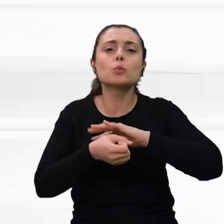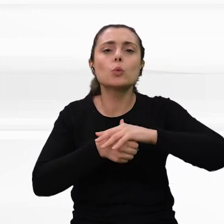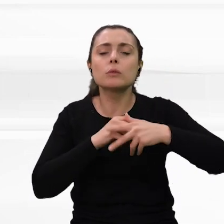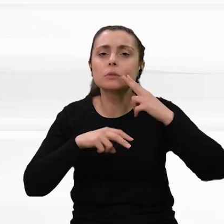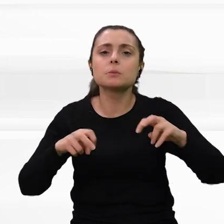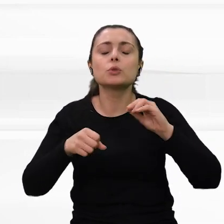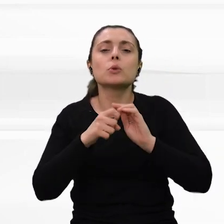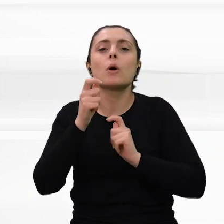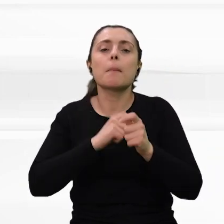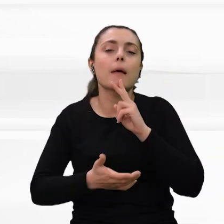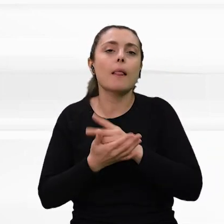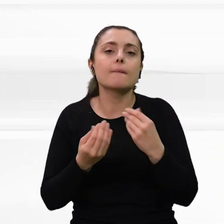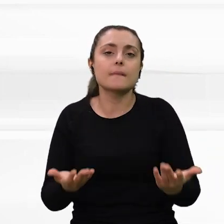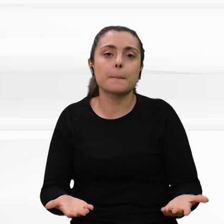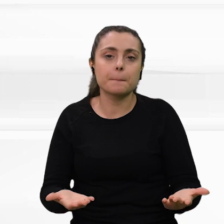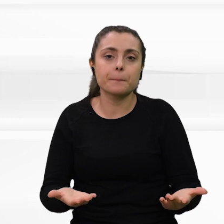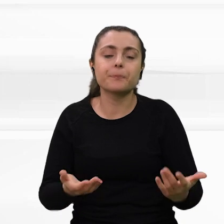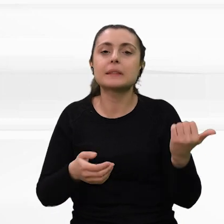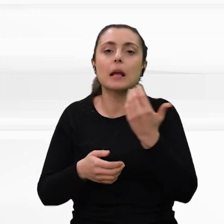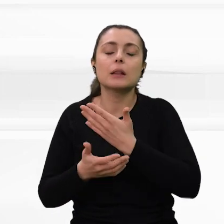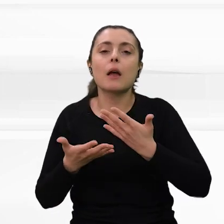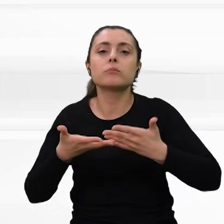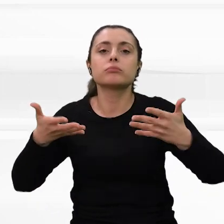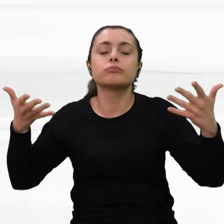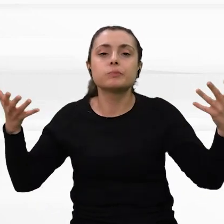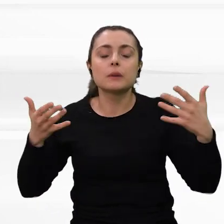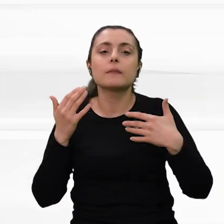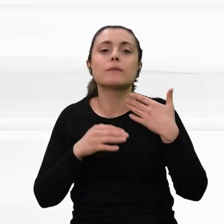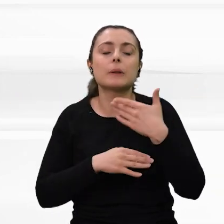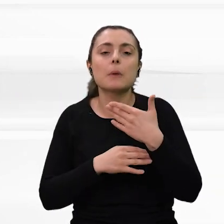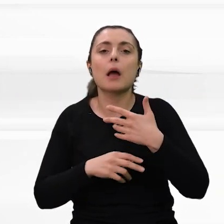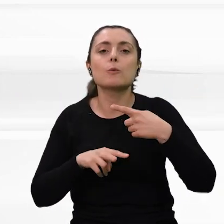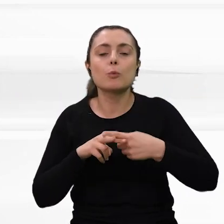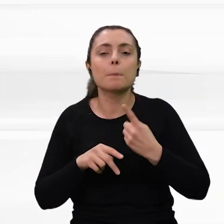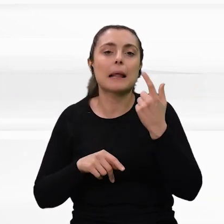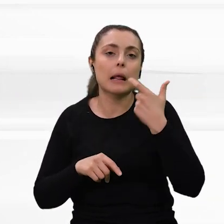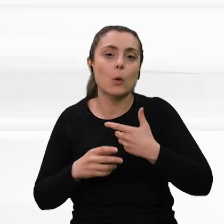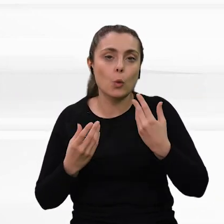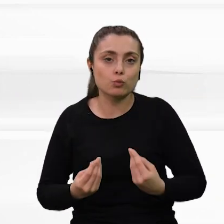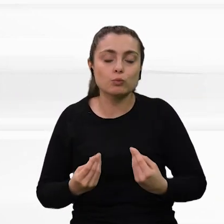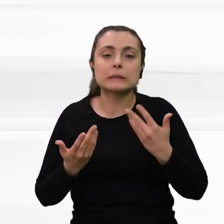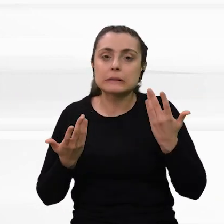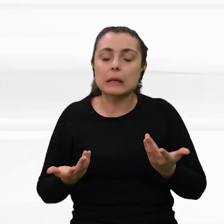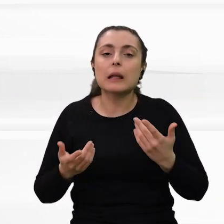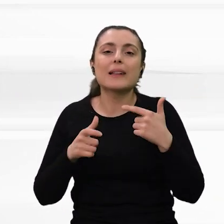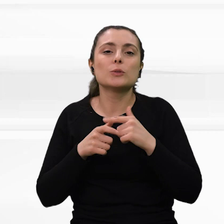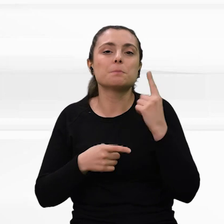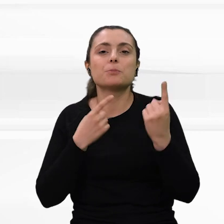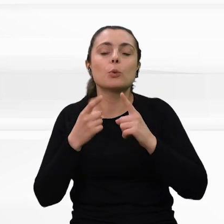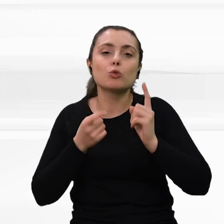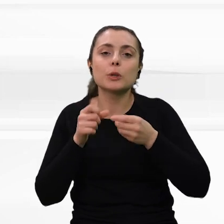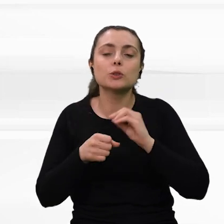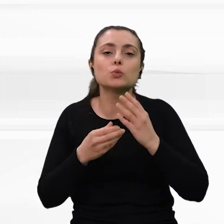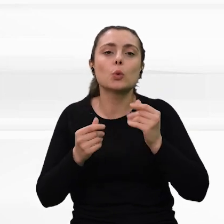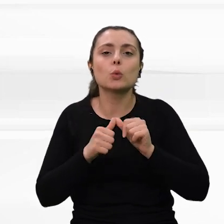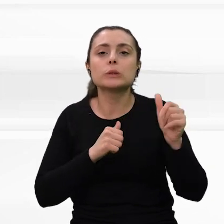yaşadığı dünyayı incelemek için kullanmaya karar verdim sayıları gittikçe artan şirket antropologların dan biri oldum zaten egzotik bir